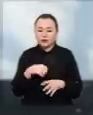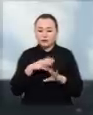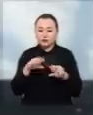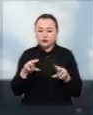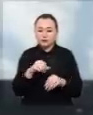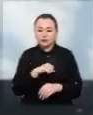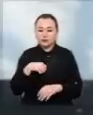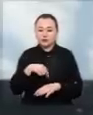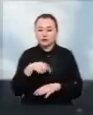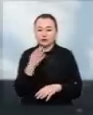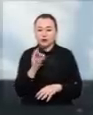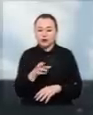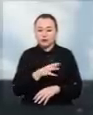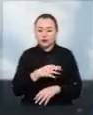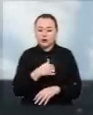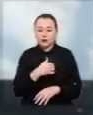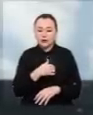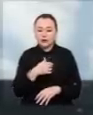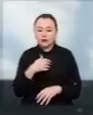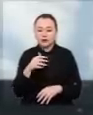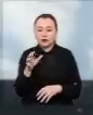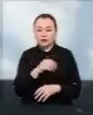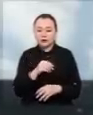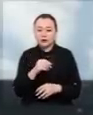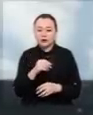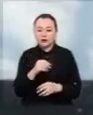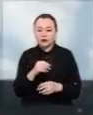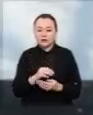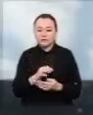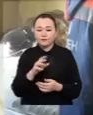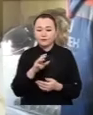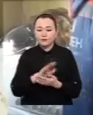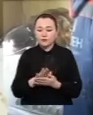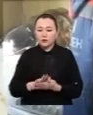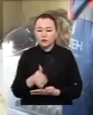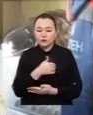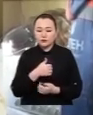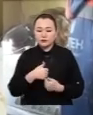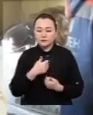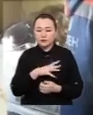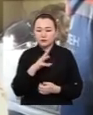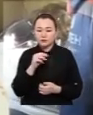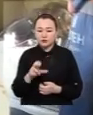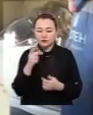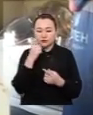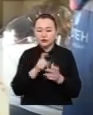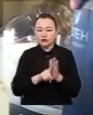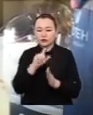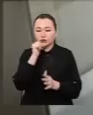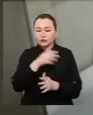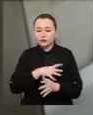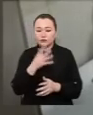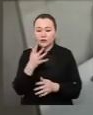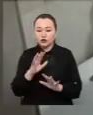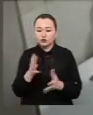был, он сам. Хотя у него там и нога там до кости что-то прорублено было, не знаю, чем-то. По данным МЧС, только с начала года в стране было